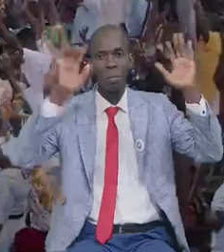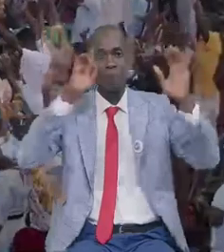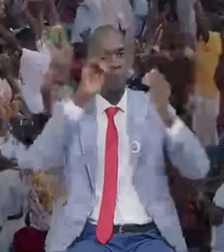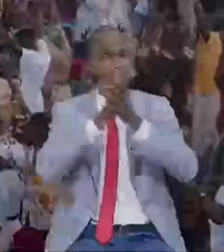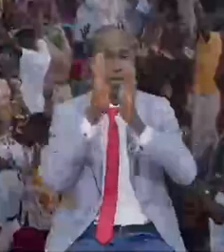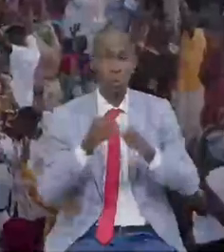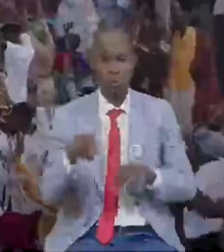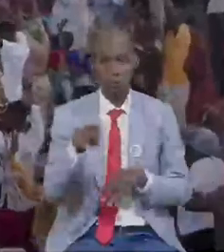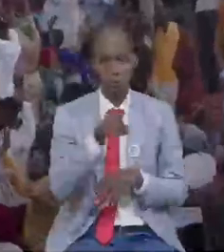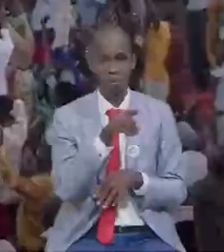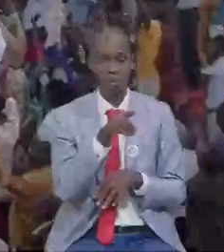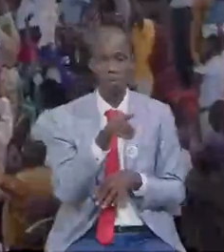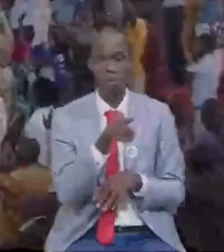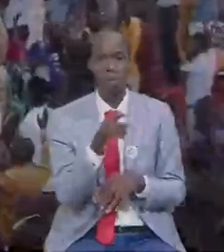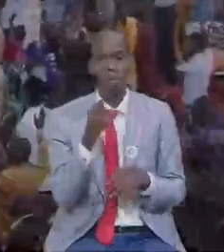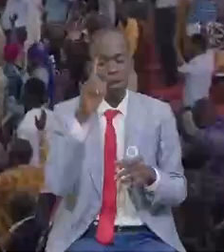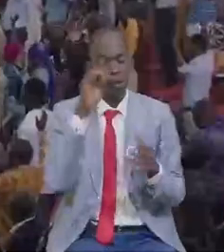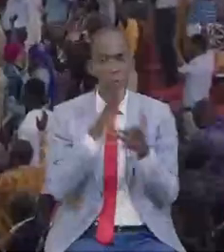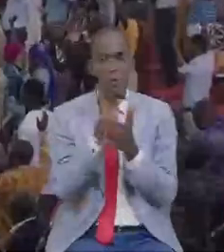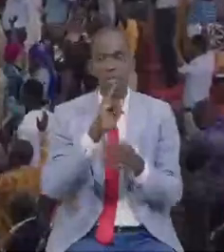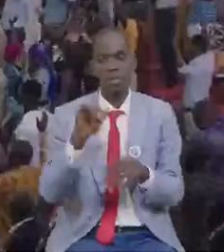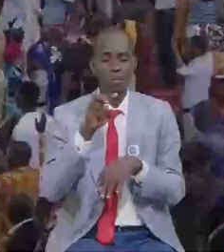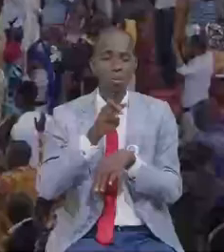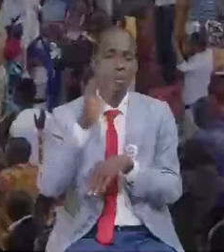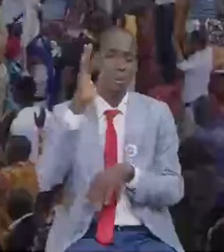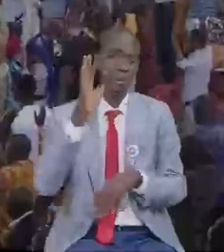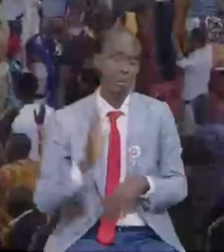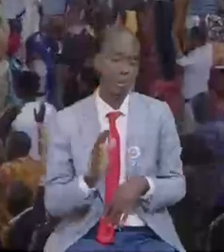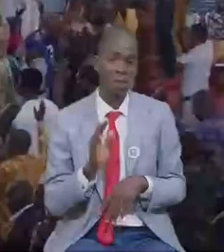croyant, un ministre qui croit.